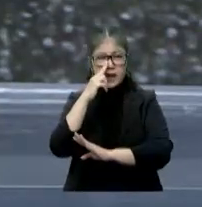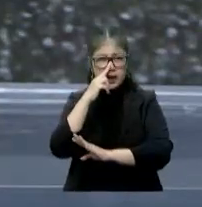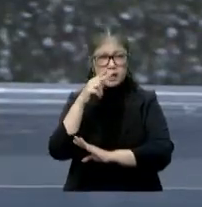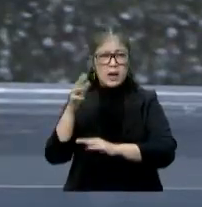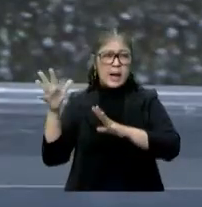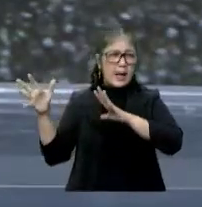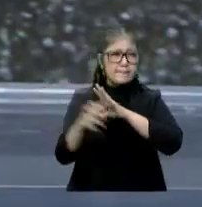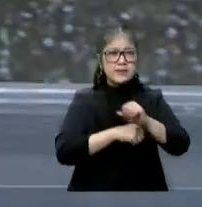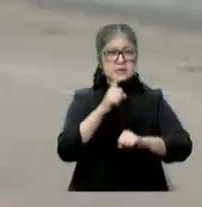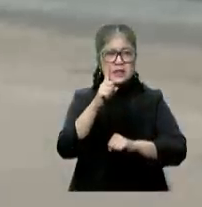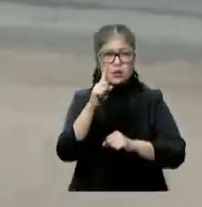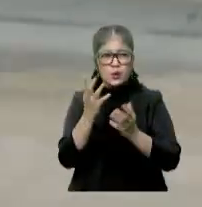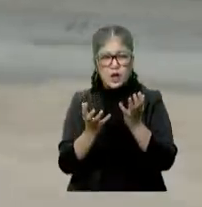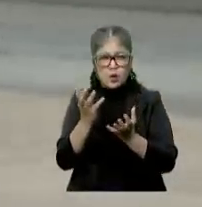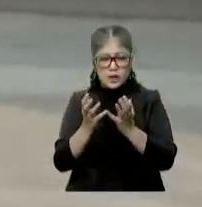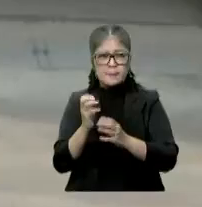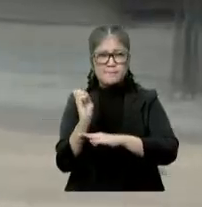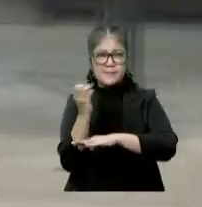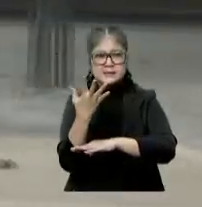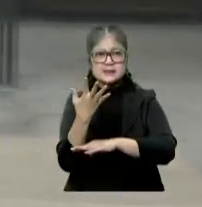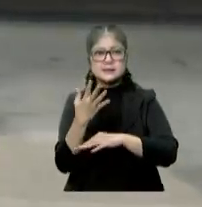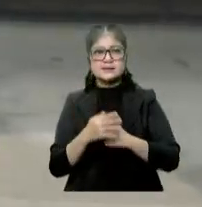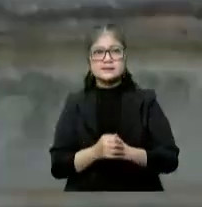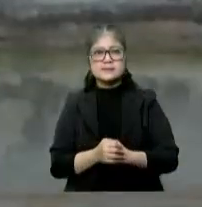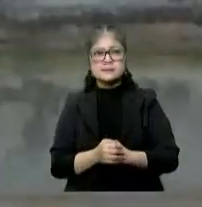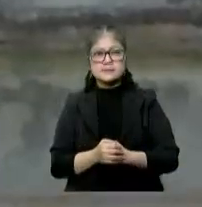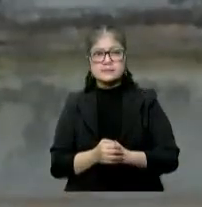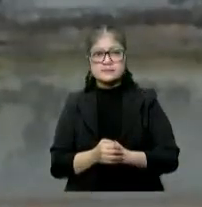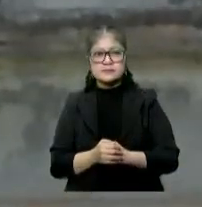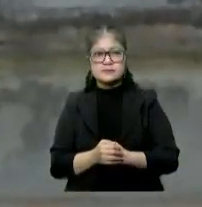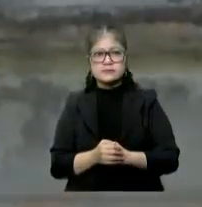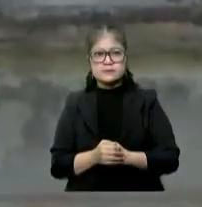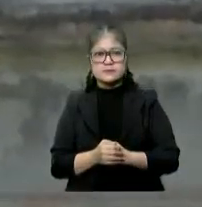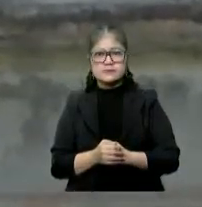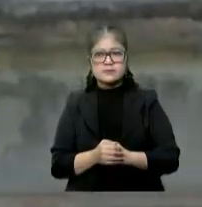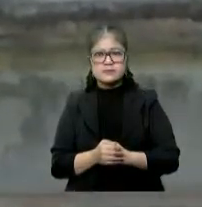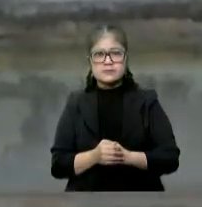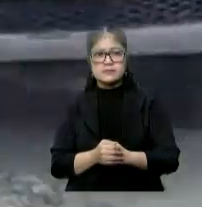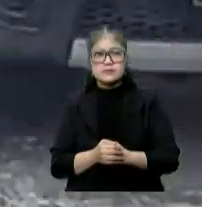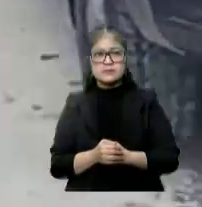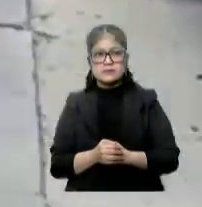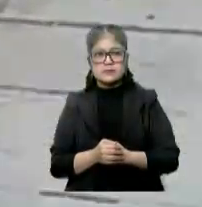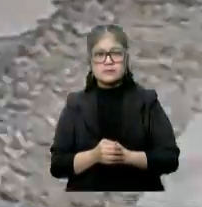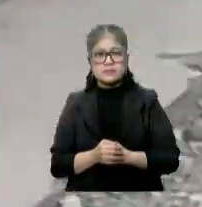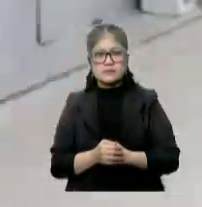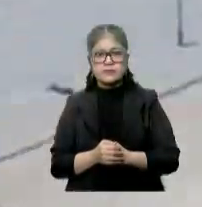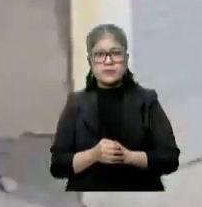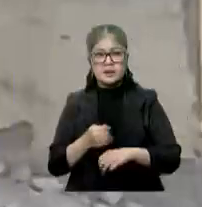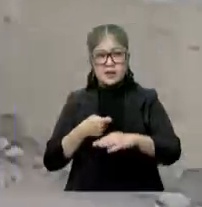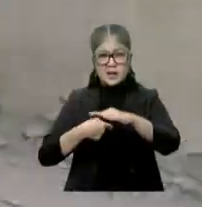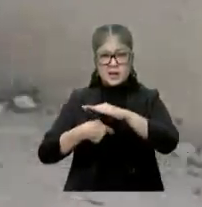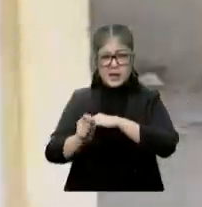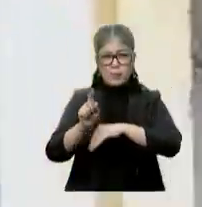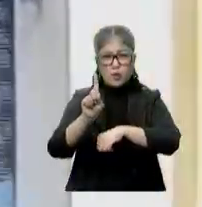perhiasan emas perampokan toko perhiasan emas terjadi di wilayah pasar tradisional